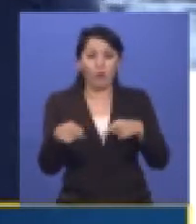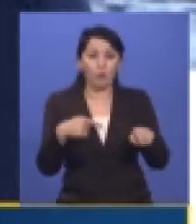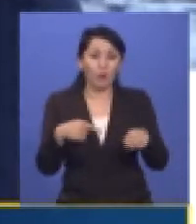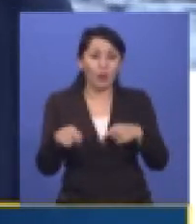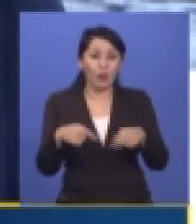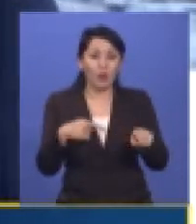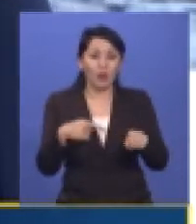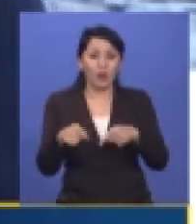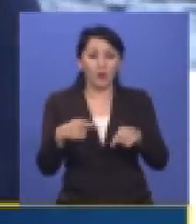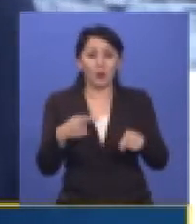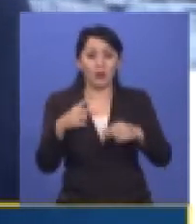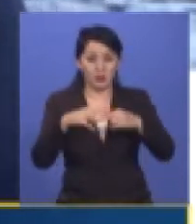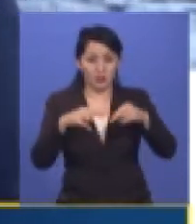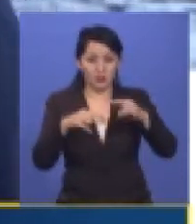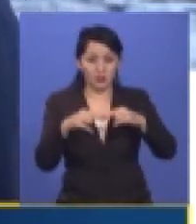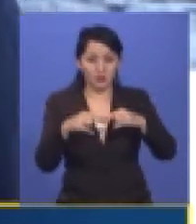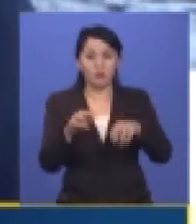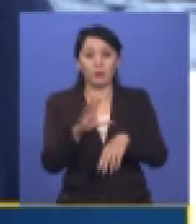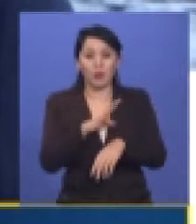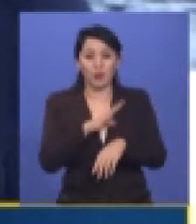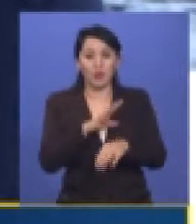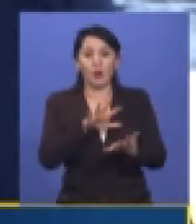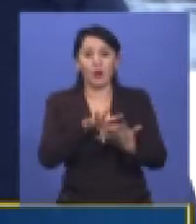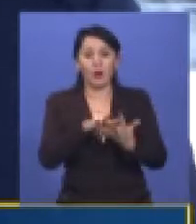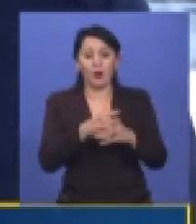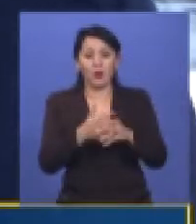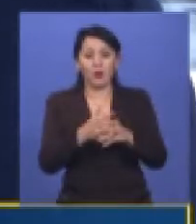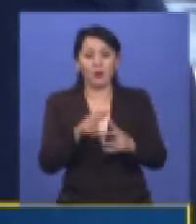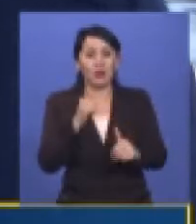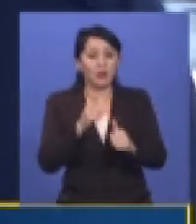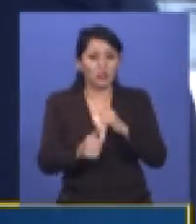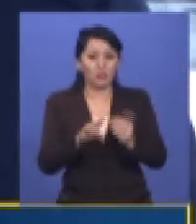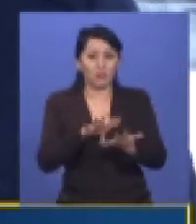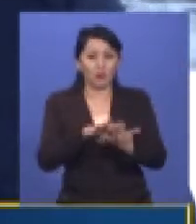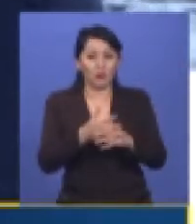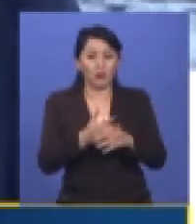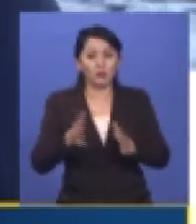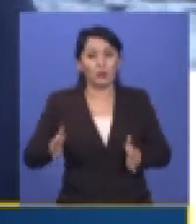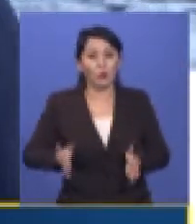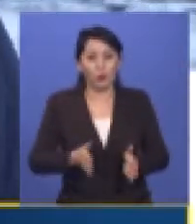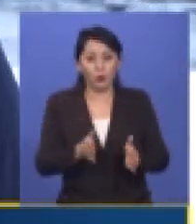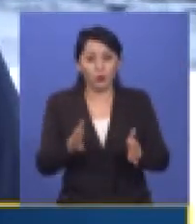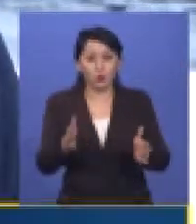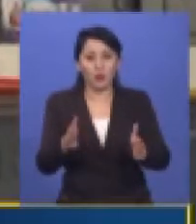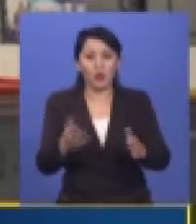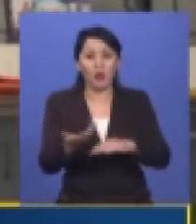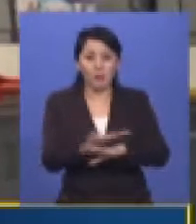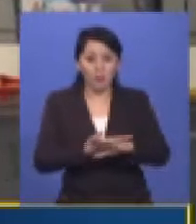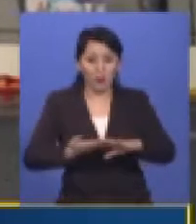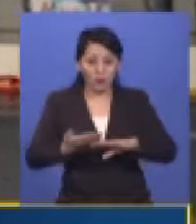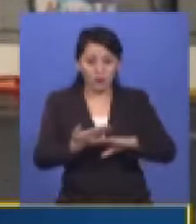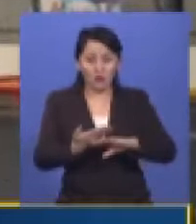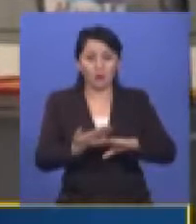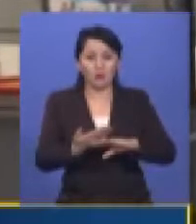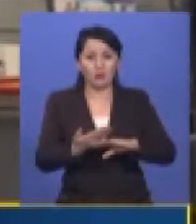сол он мини футбольный салынды бүгін ауылдық жерлерде. Одан кейін әрбір ауылдың көшелерін жолдарын дұрыстап